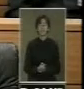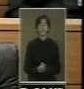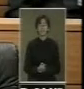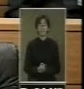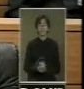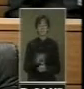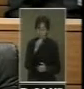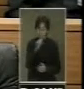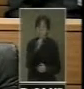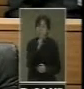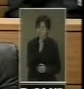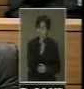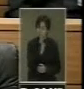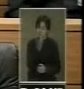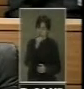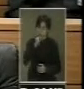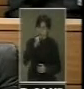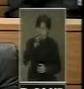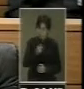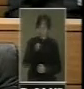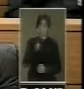ต้องพูดความจริงครับท่านท่าน